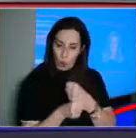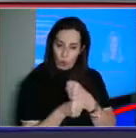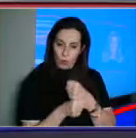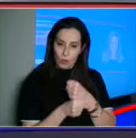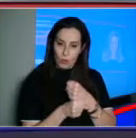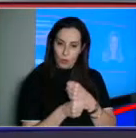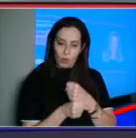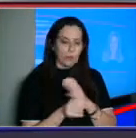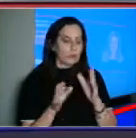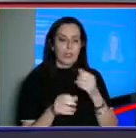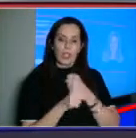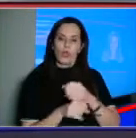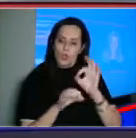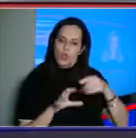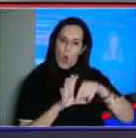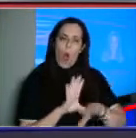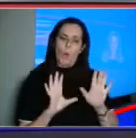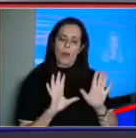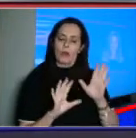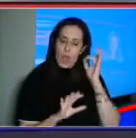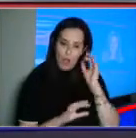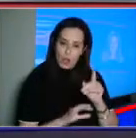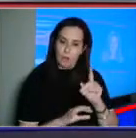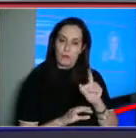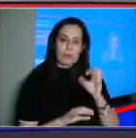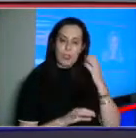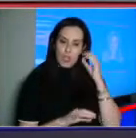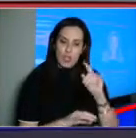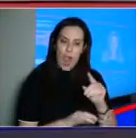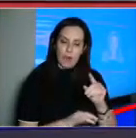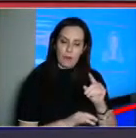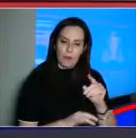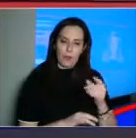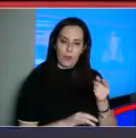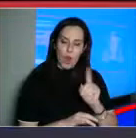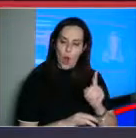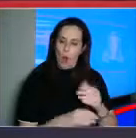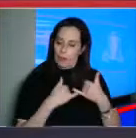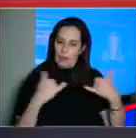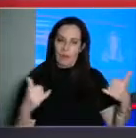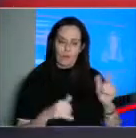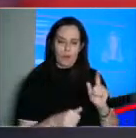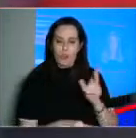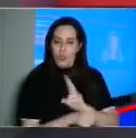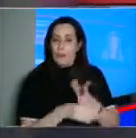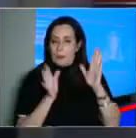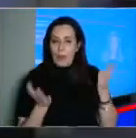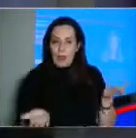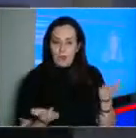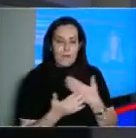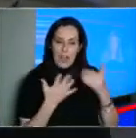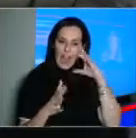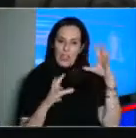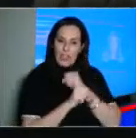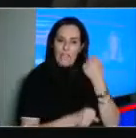פשוט פלקטי לבין ייצוג שיש לו עומק. נשים, אם אישה היא לא פרוגרסיבית ושמרנית מדי ואין לה